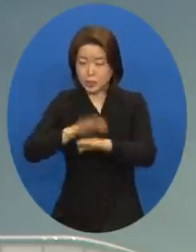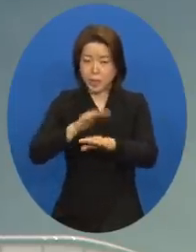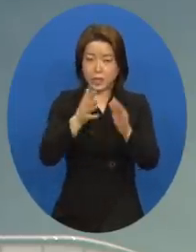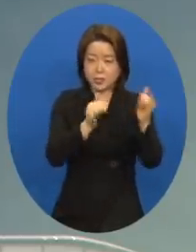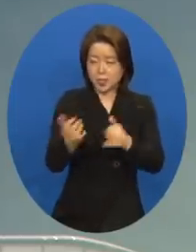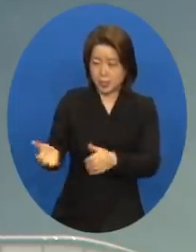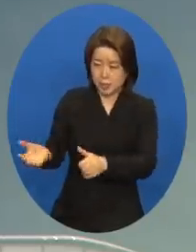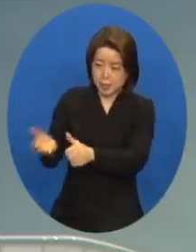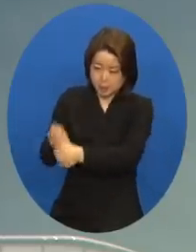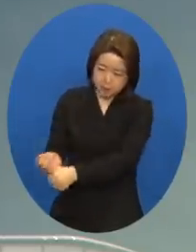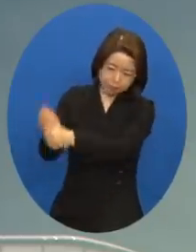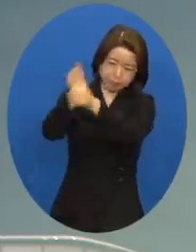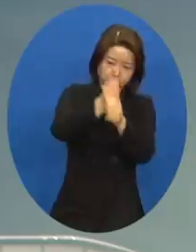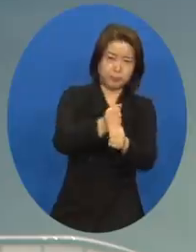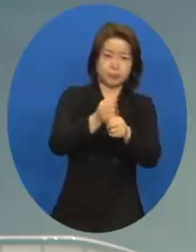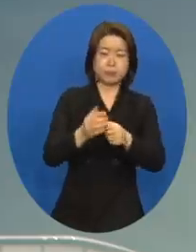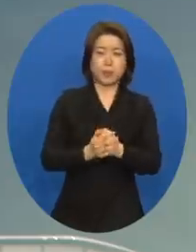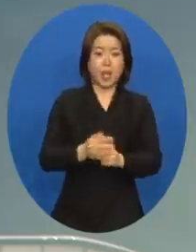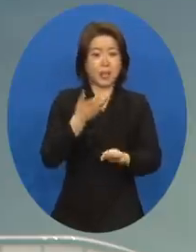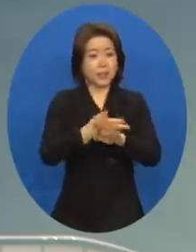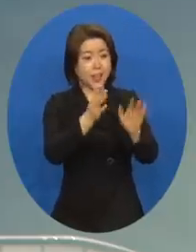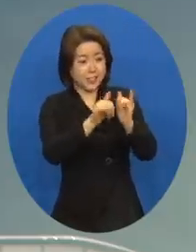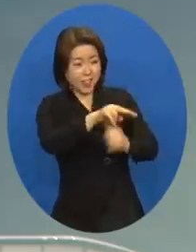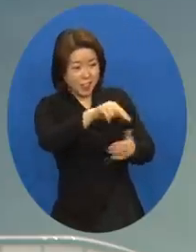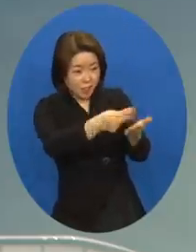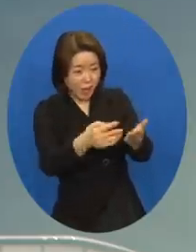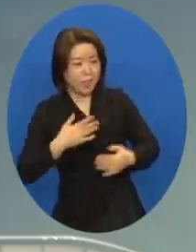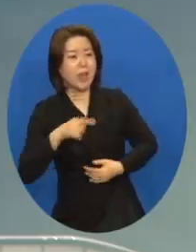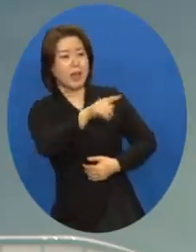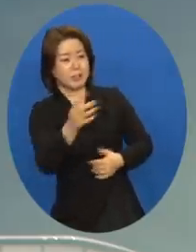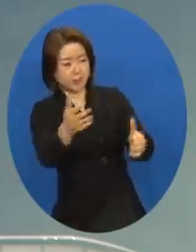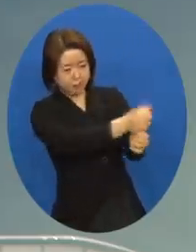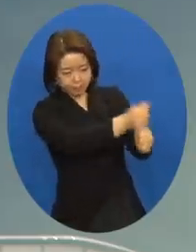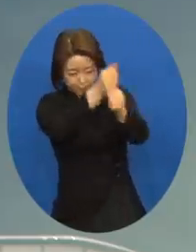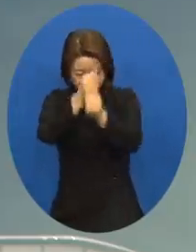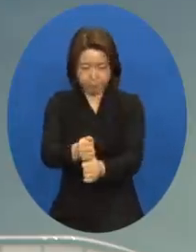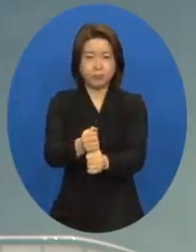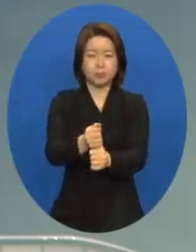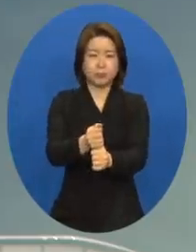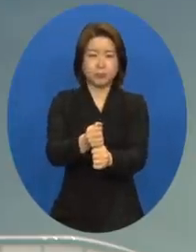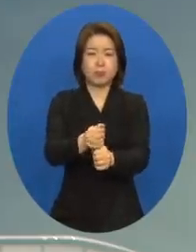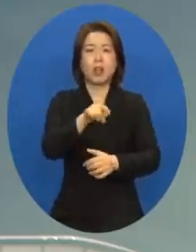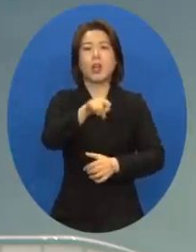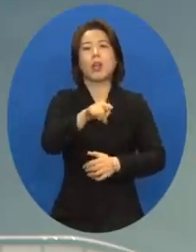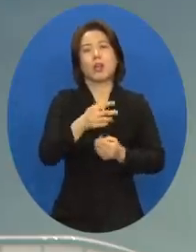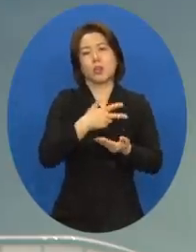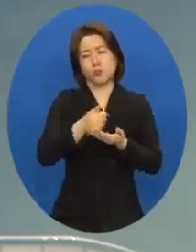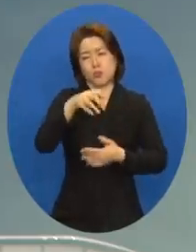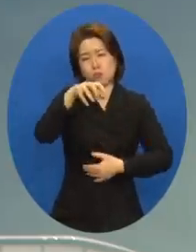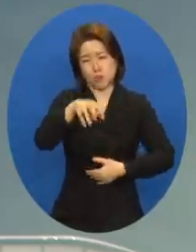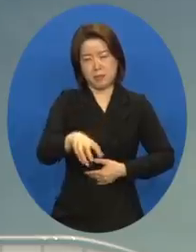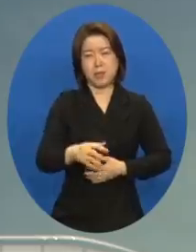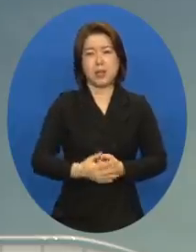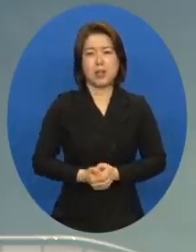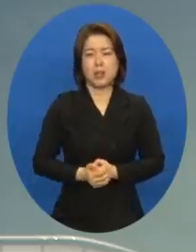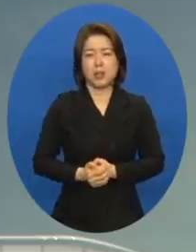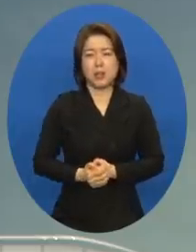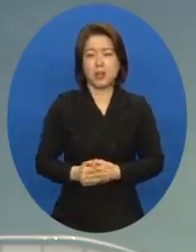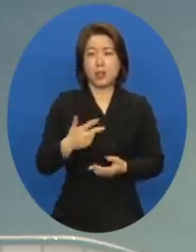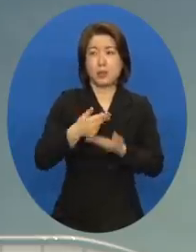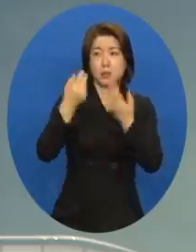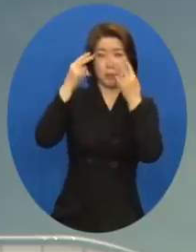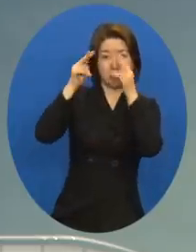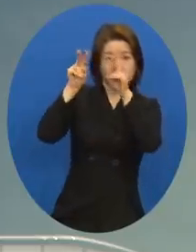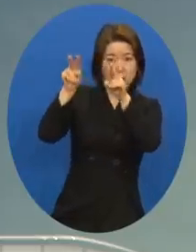붙잡아줘야 되고 다른 사람이 쓰러지면 내가 그를 붙들어주면서 그렇게 주님 앞에 주님을